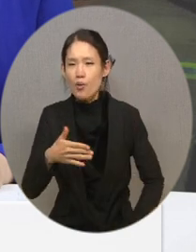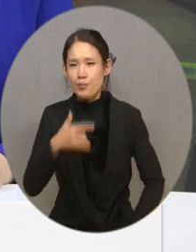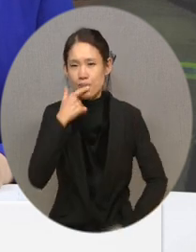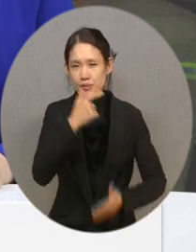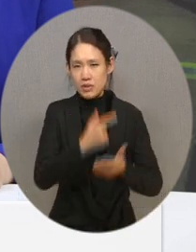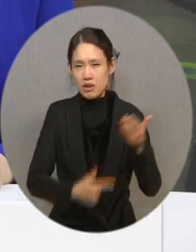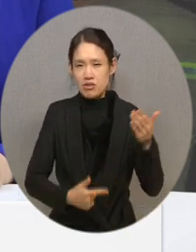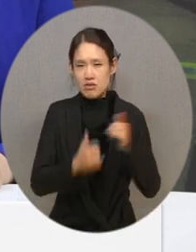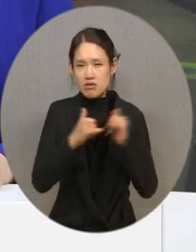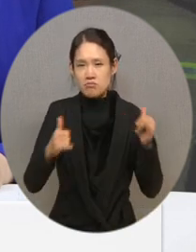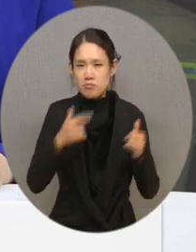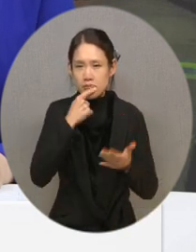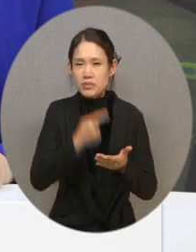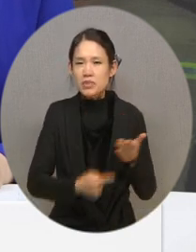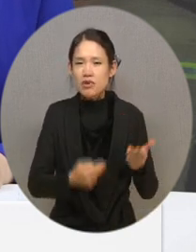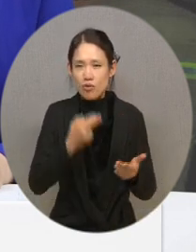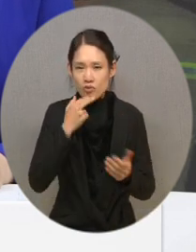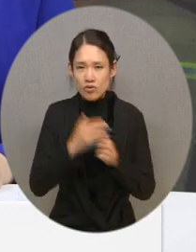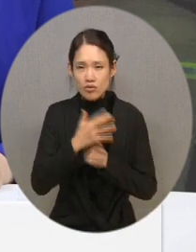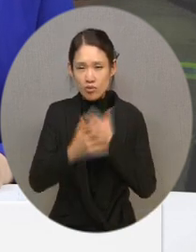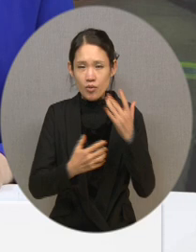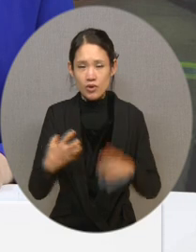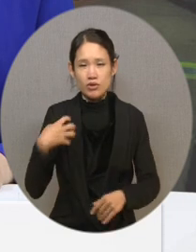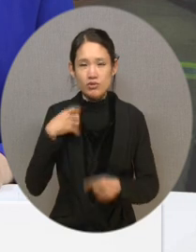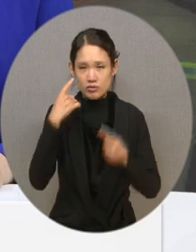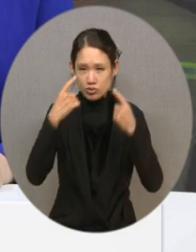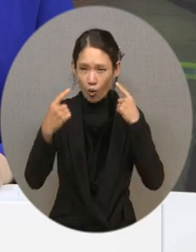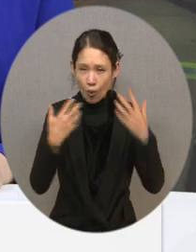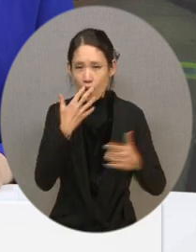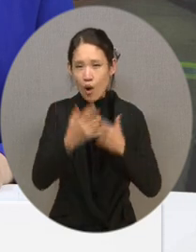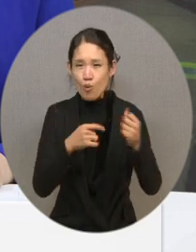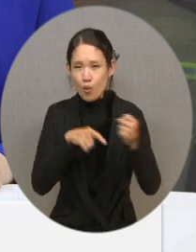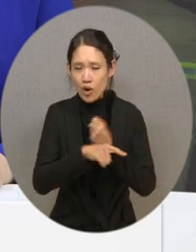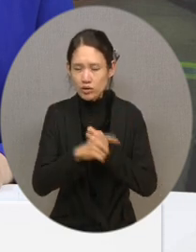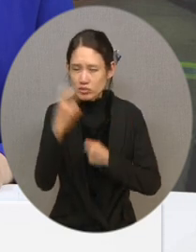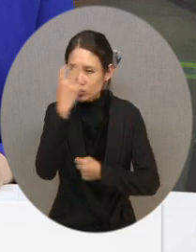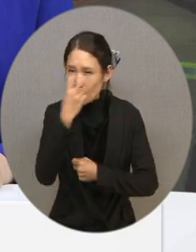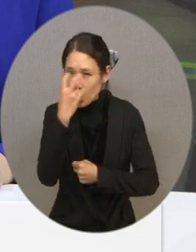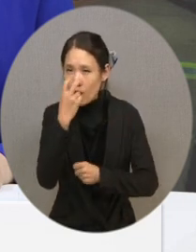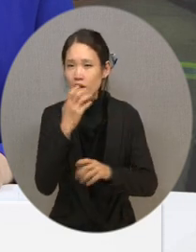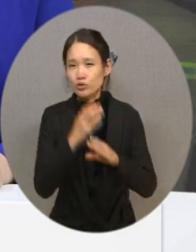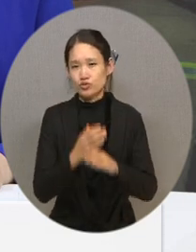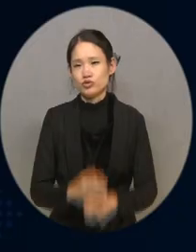발생하지 않았습니다. 소방당국은 정확한 화재 원인을 조사하고 있습니다.